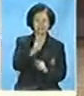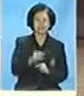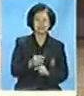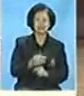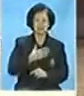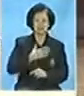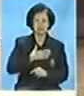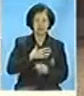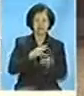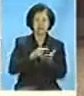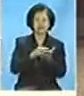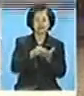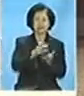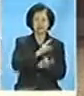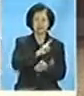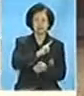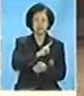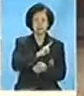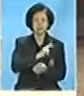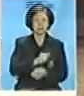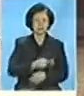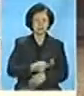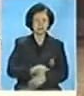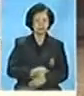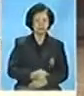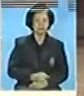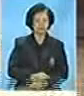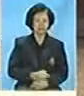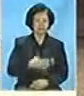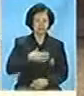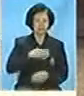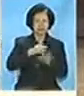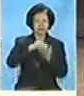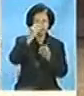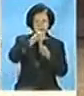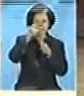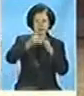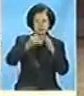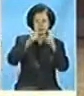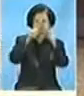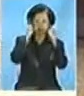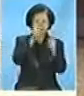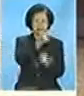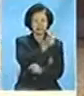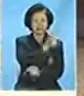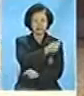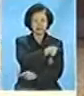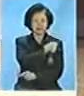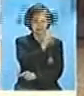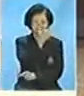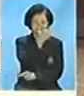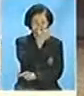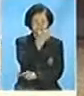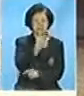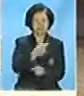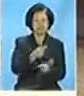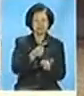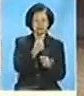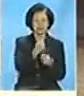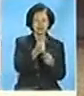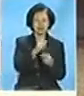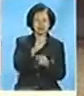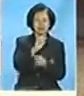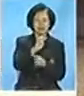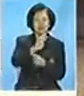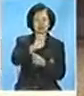ขอแนะนำตัวว่าประวัติการศึกษาผมนะครับผมจบปริญญาตรี3ปริญญาปริญญาแรกคือวิศวกรรมศาสตร์จ